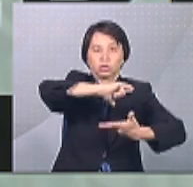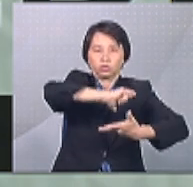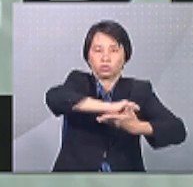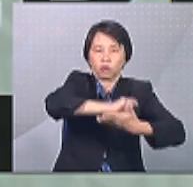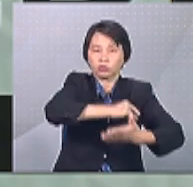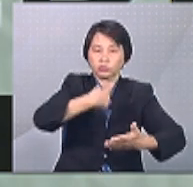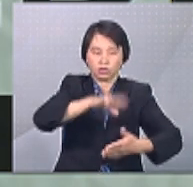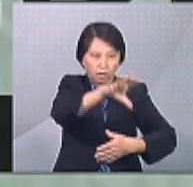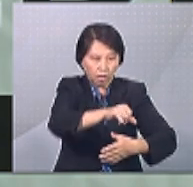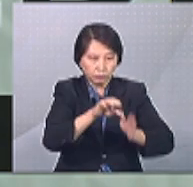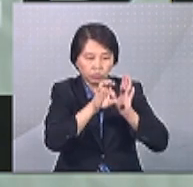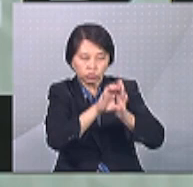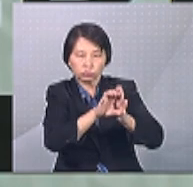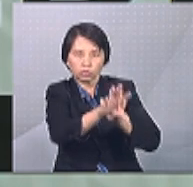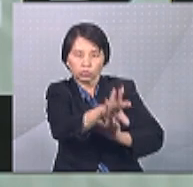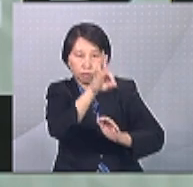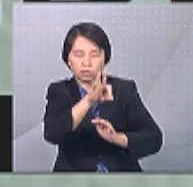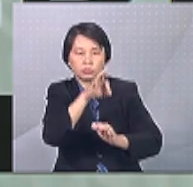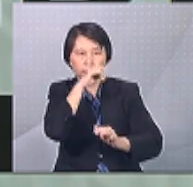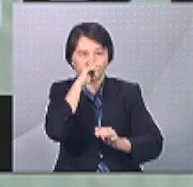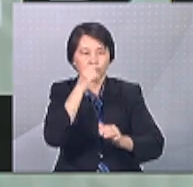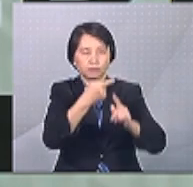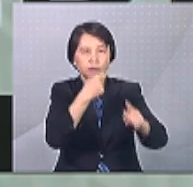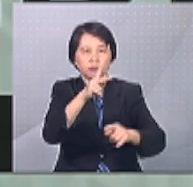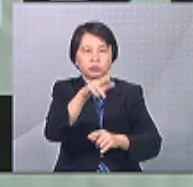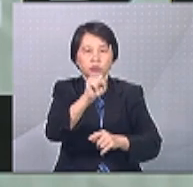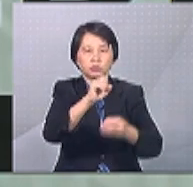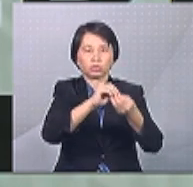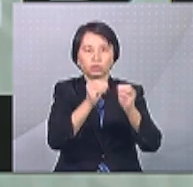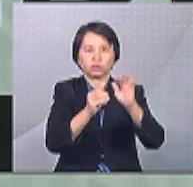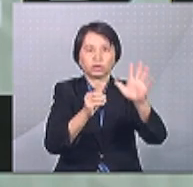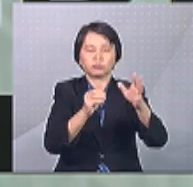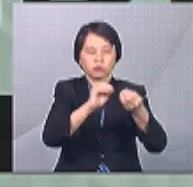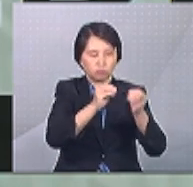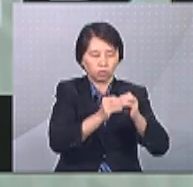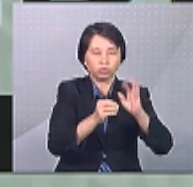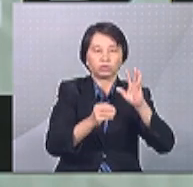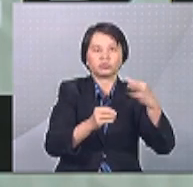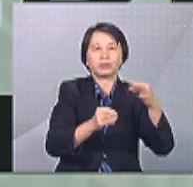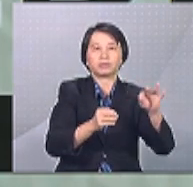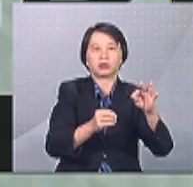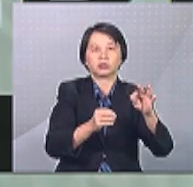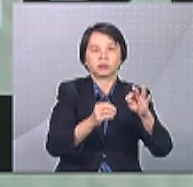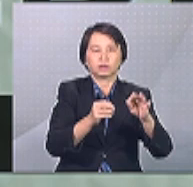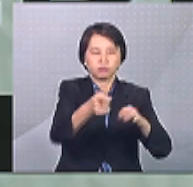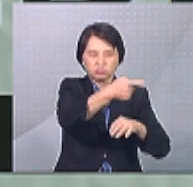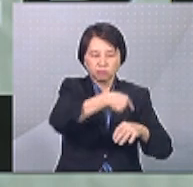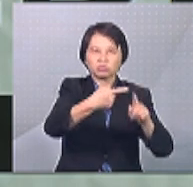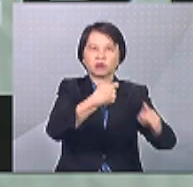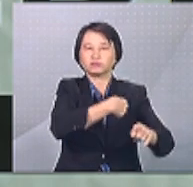mengambil sampel, contohnya sampel daripada kes ke 5 dan kes ke 19, yang mana